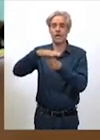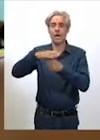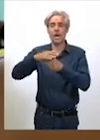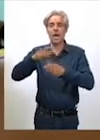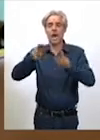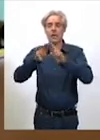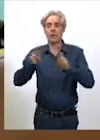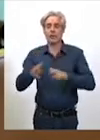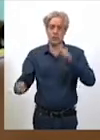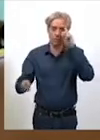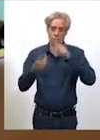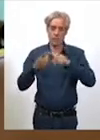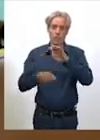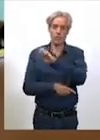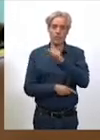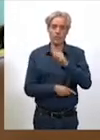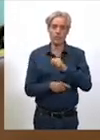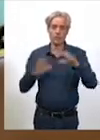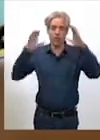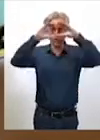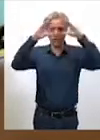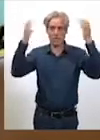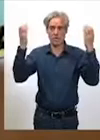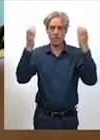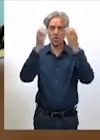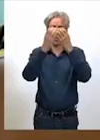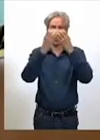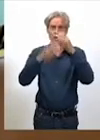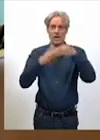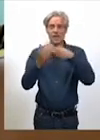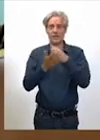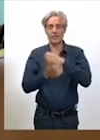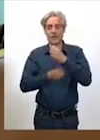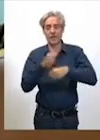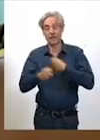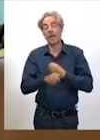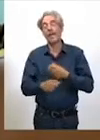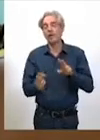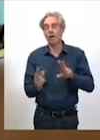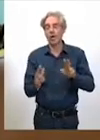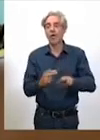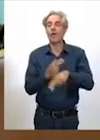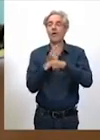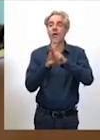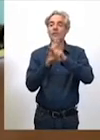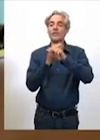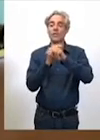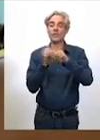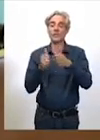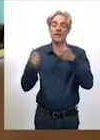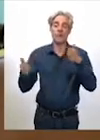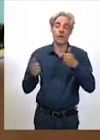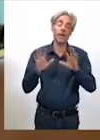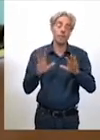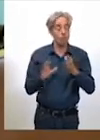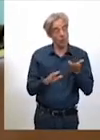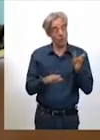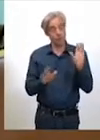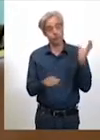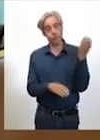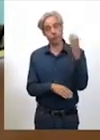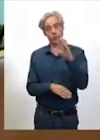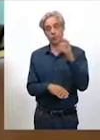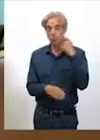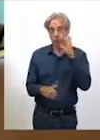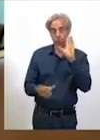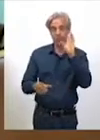autour de l'économie sociale qui aura lieu à Mexico à la fin de l'année. Alors je vous rassure, on n'ira pas à Mexico, on fera ça en visio, mais on a déposé aussi une contribution dans ce cadre-là pour